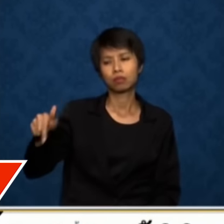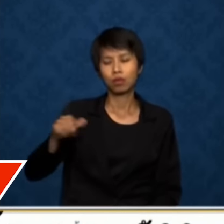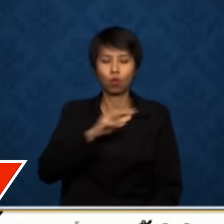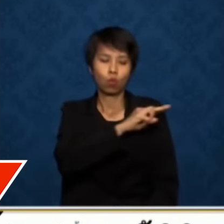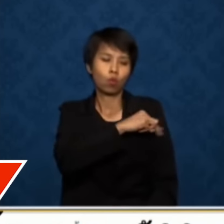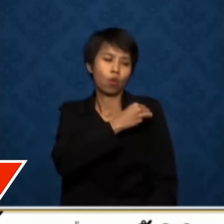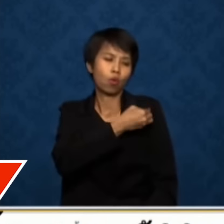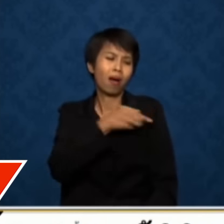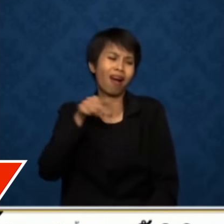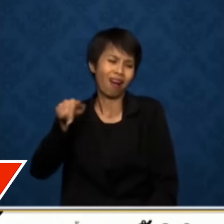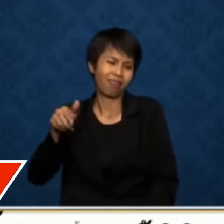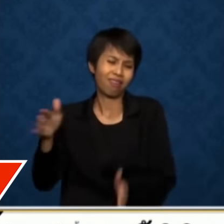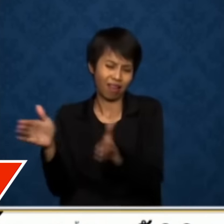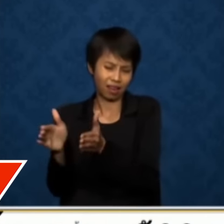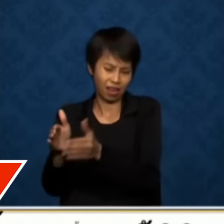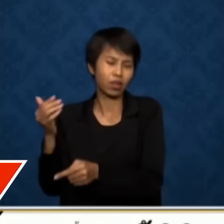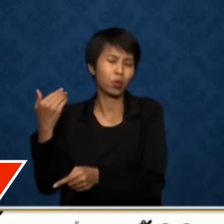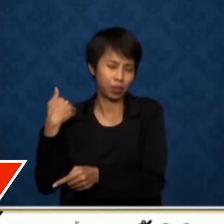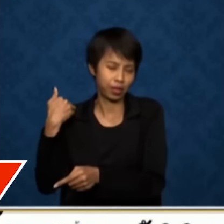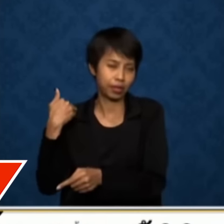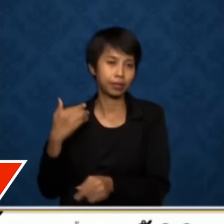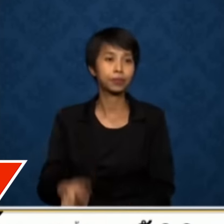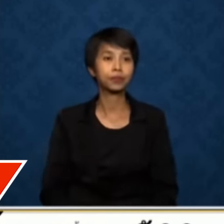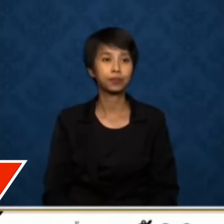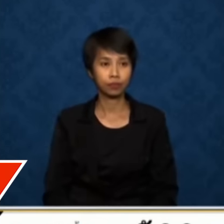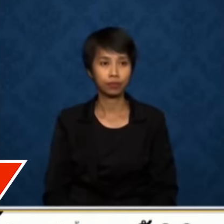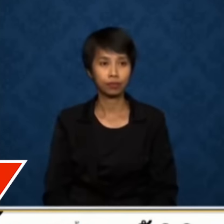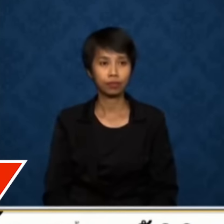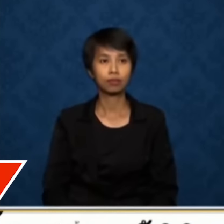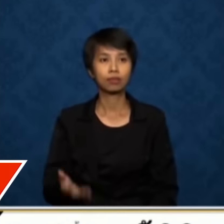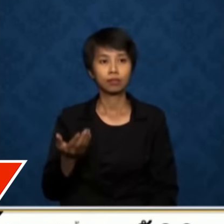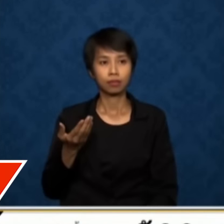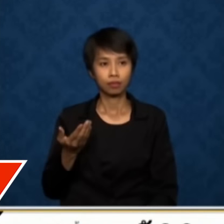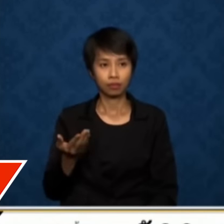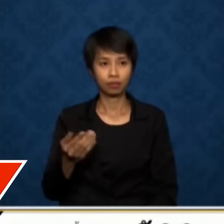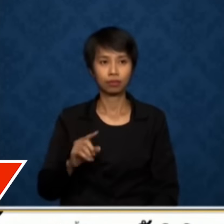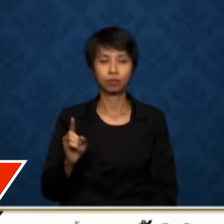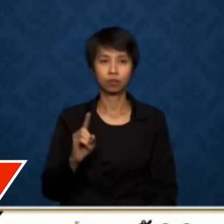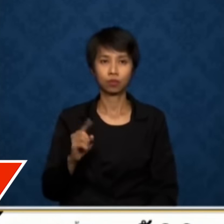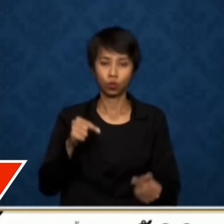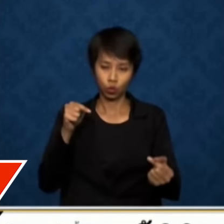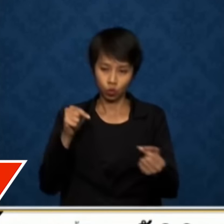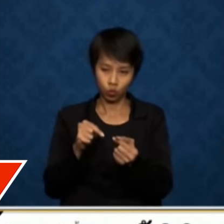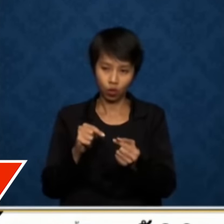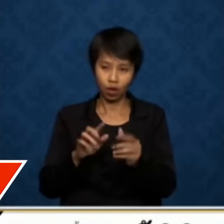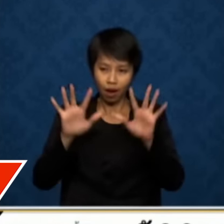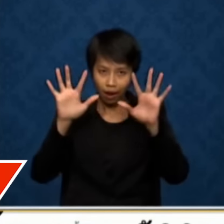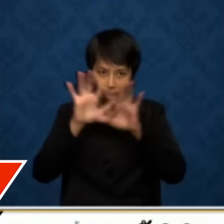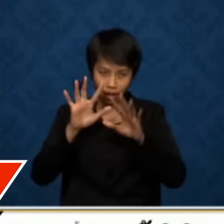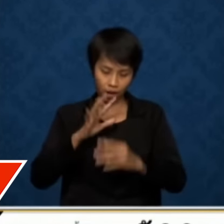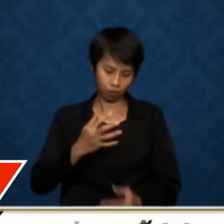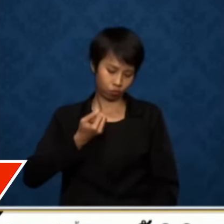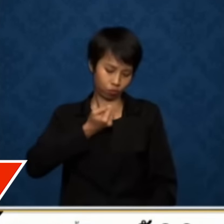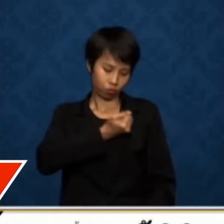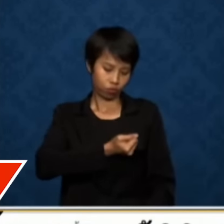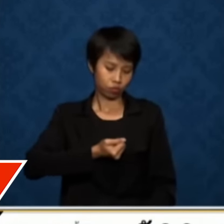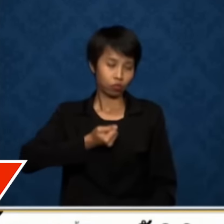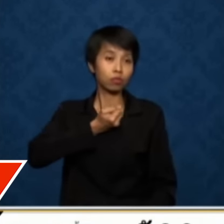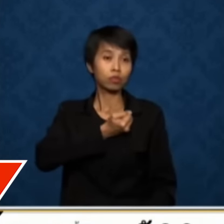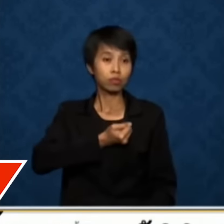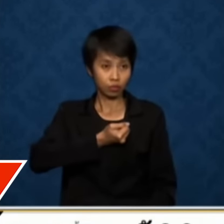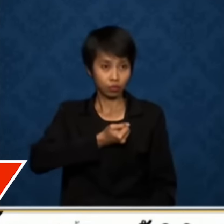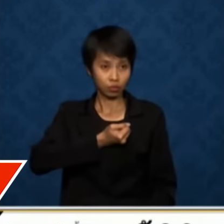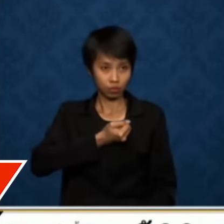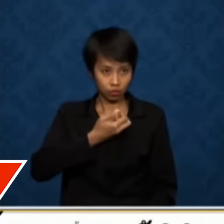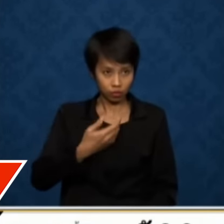าบาล10เตียงก็มีนะครับเอ็กโคอันนี้อาจจะยากขึ้นมานิดนึงนะครับคล้ายๆอัลตราซาวด์หัวใจท็อปทีดี